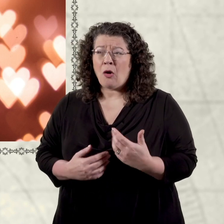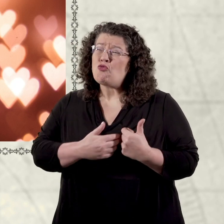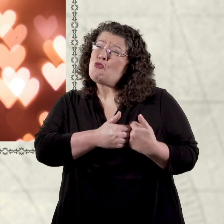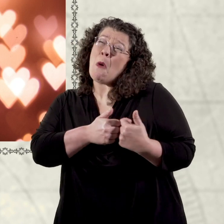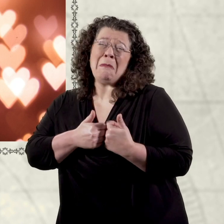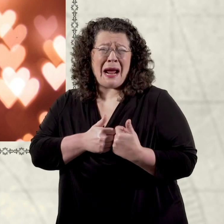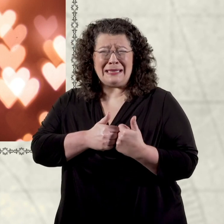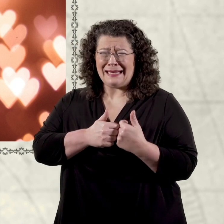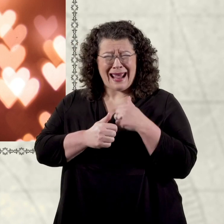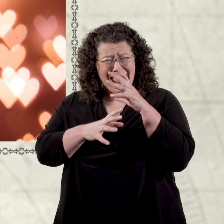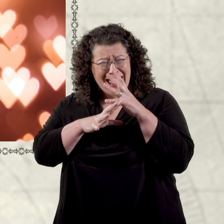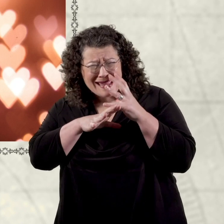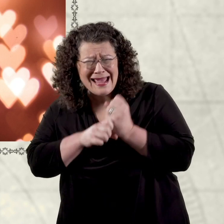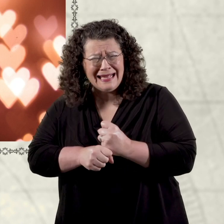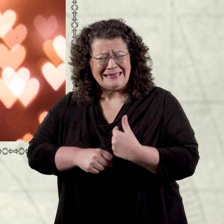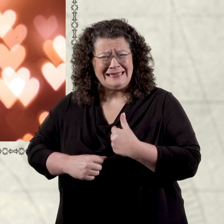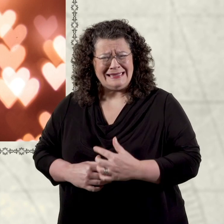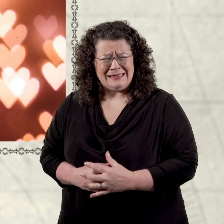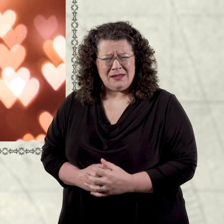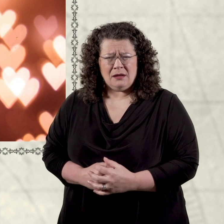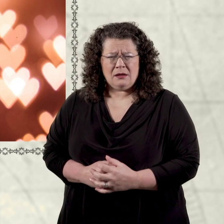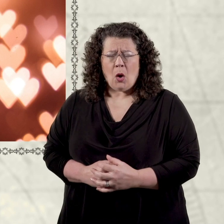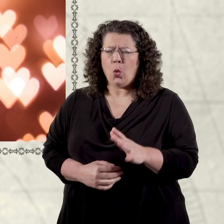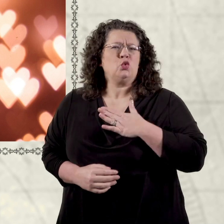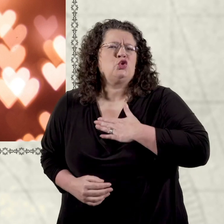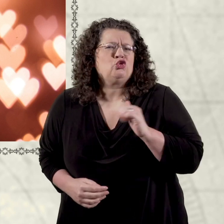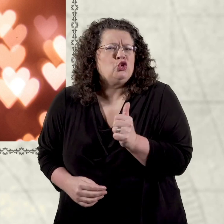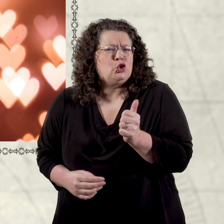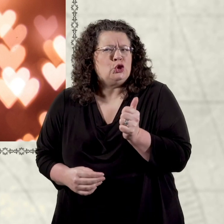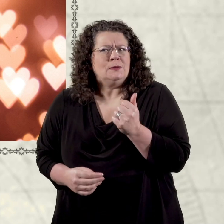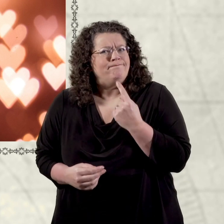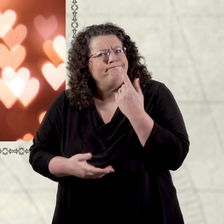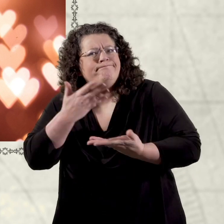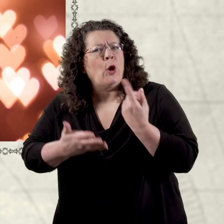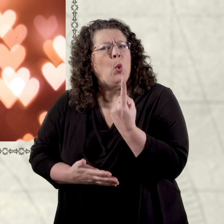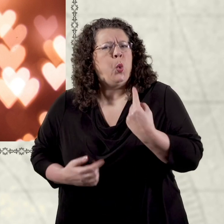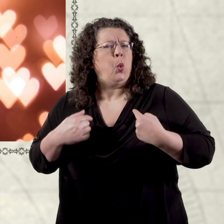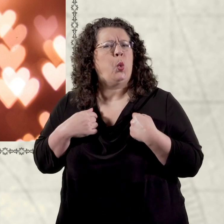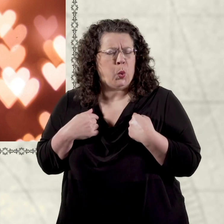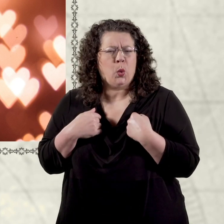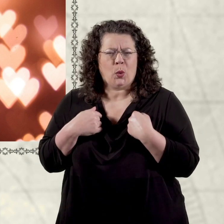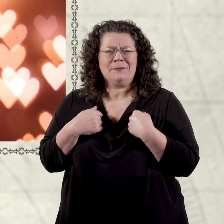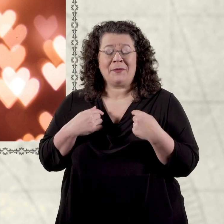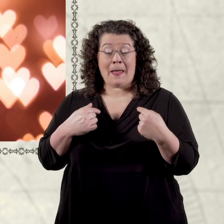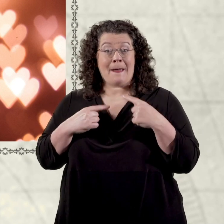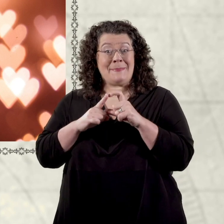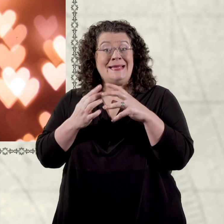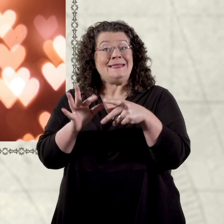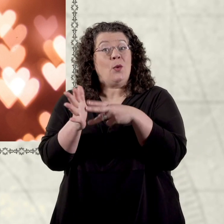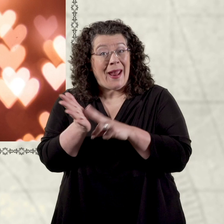gas gen I bethau ramantus. O, sori, so well i mi gyflwyno'n hyn I chi basa. Dwynwen ydw